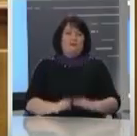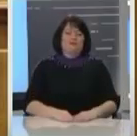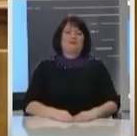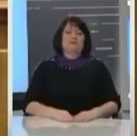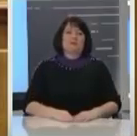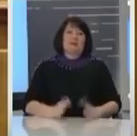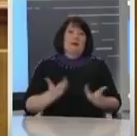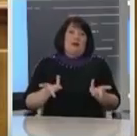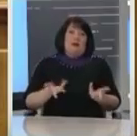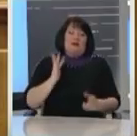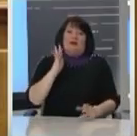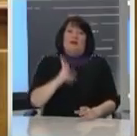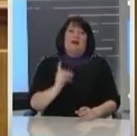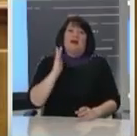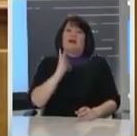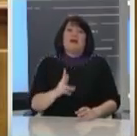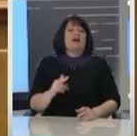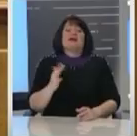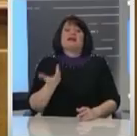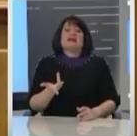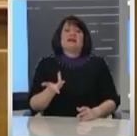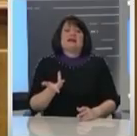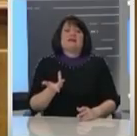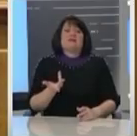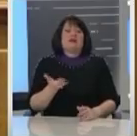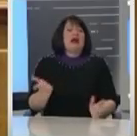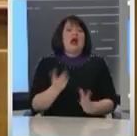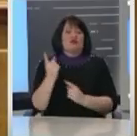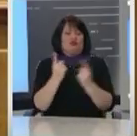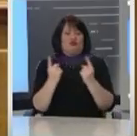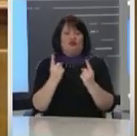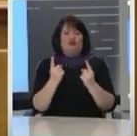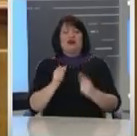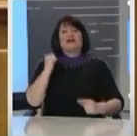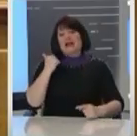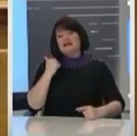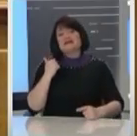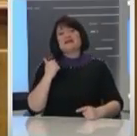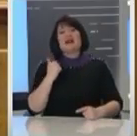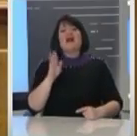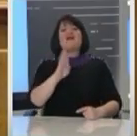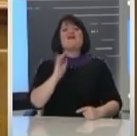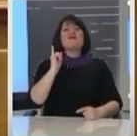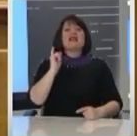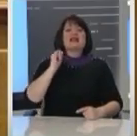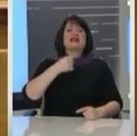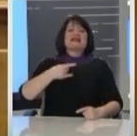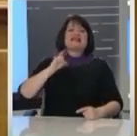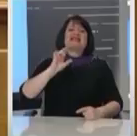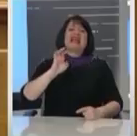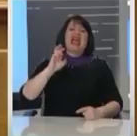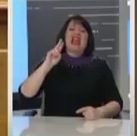μέρα όμως έρχεται και κάποιος. Χθες ήταν ο κύριος Βίζερ, να